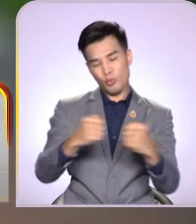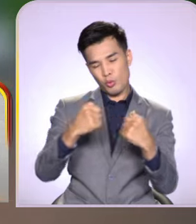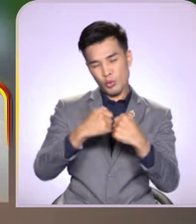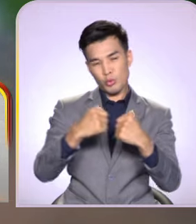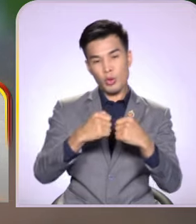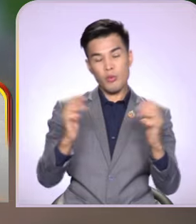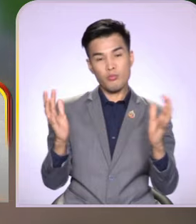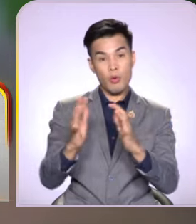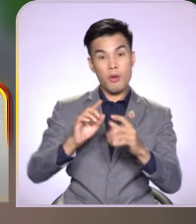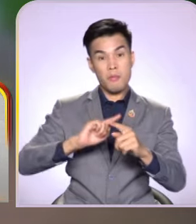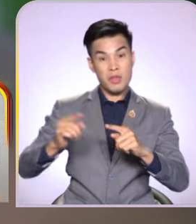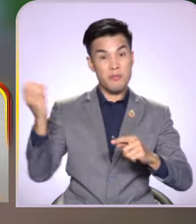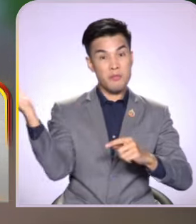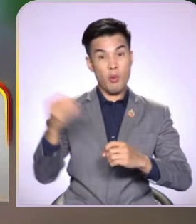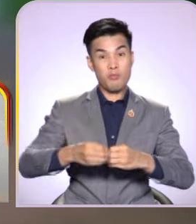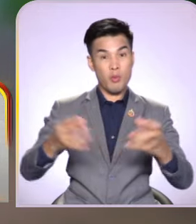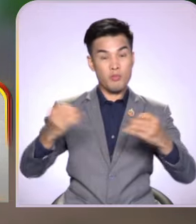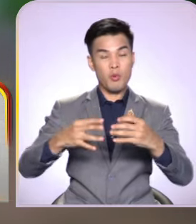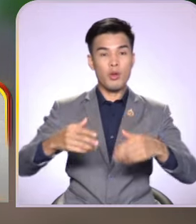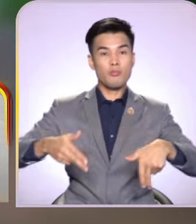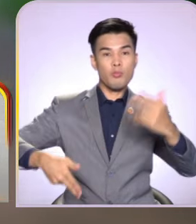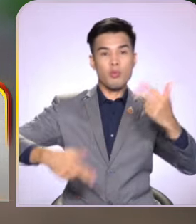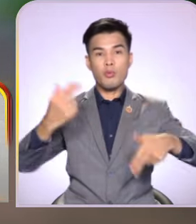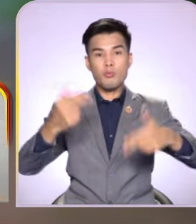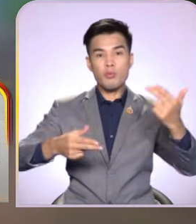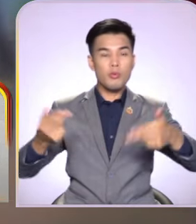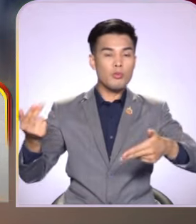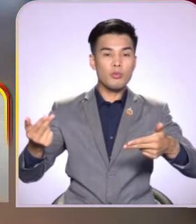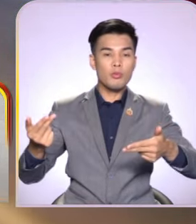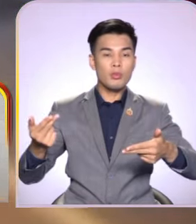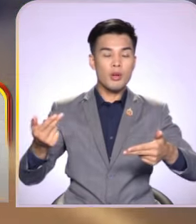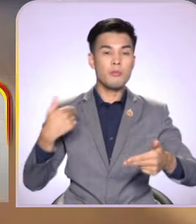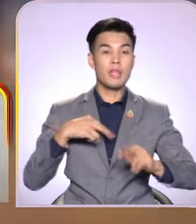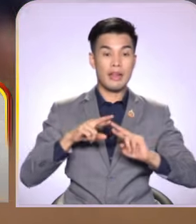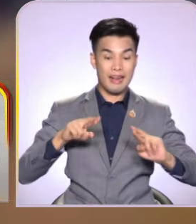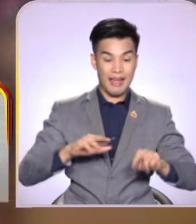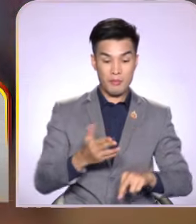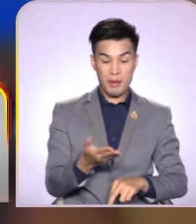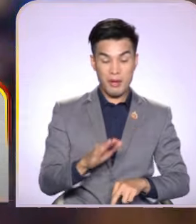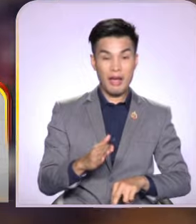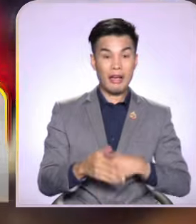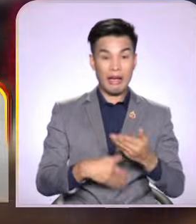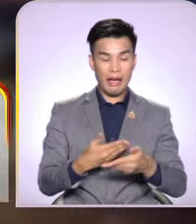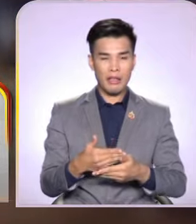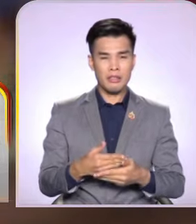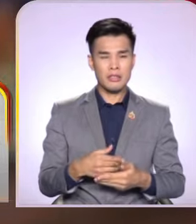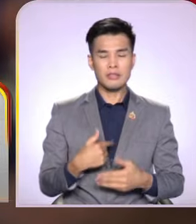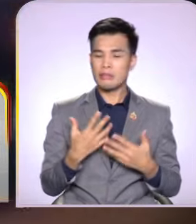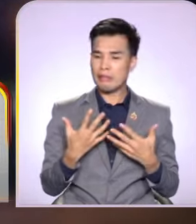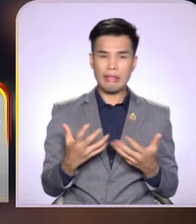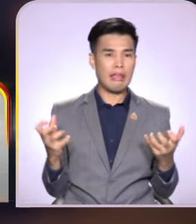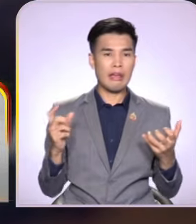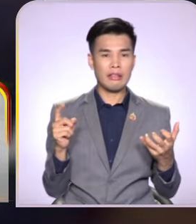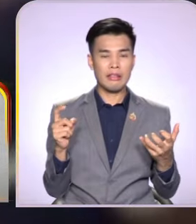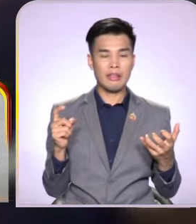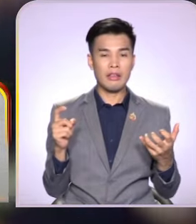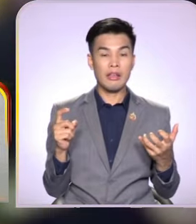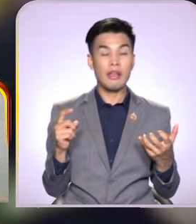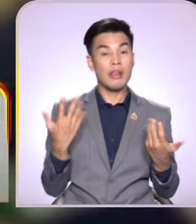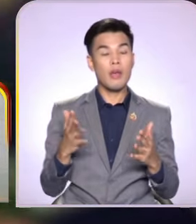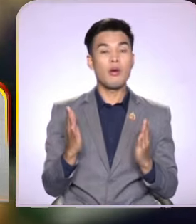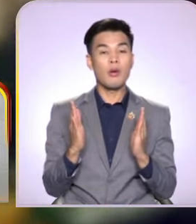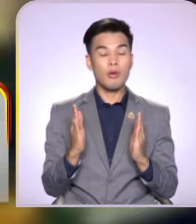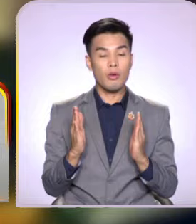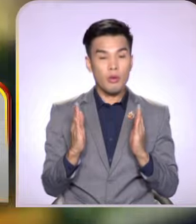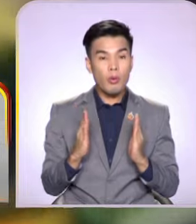ตลาดทั้งมีดทั้งระเบิดปิงปองยิงกันกลางตลาดนัดเลยมีร้านหมาล่าร้านหนึ่งนะได้รับความเสียหายทั้งร้านนะคะแล้วแม่ค้